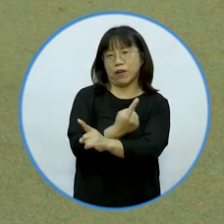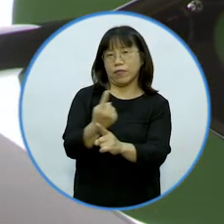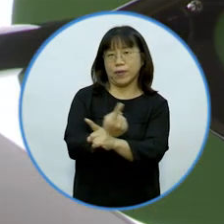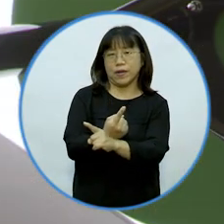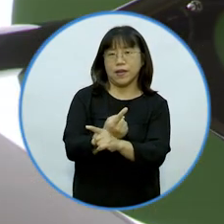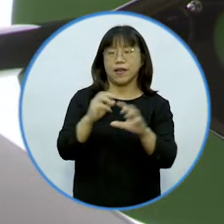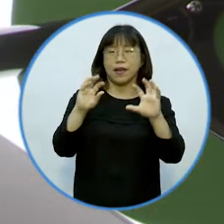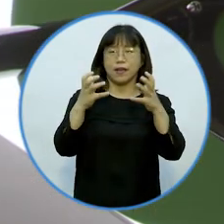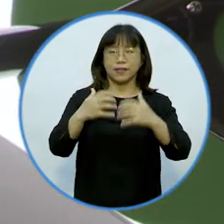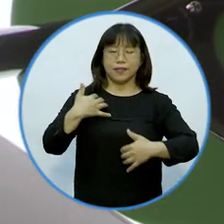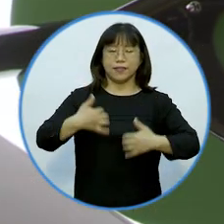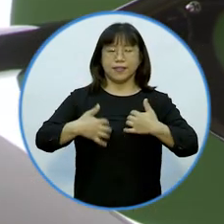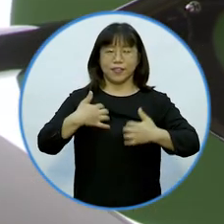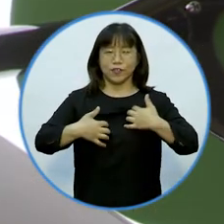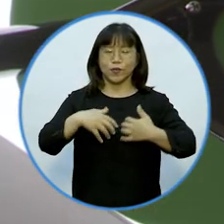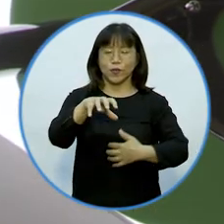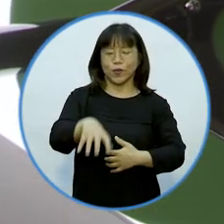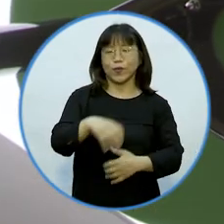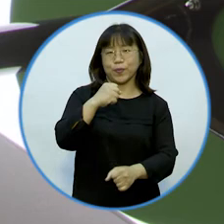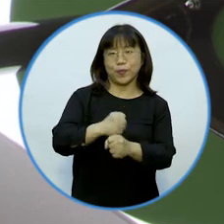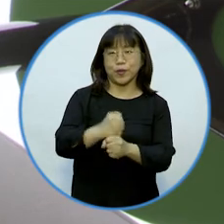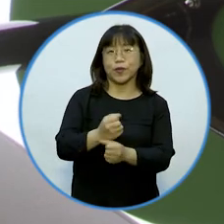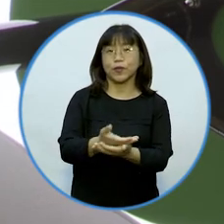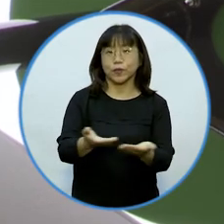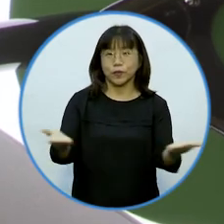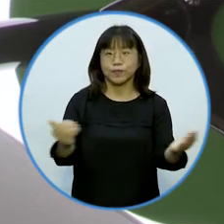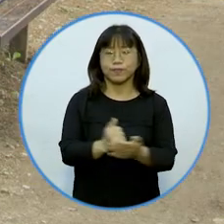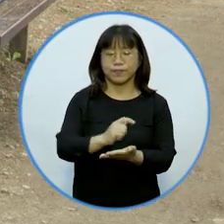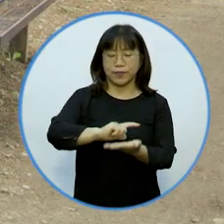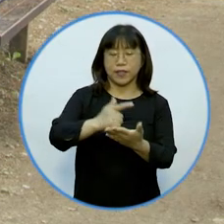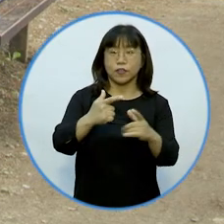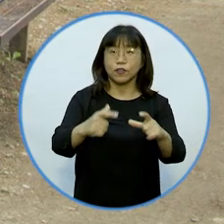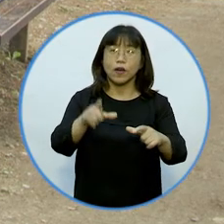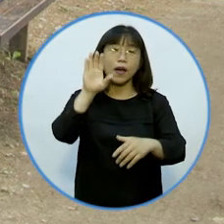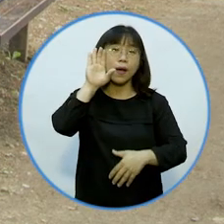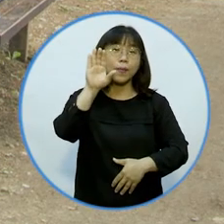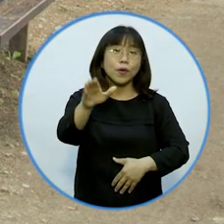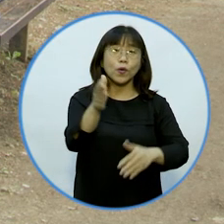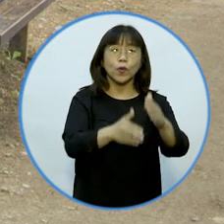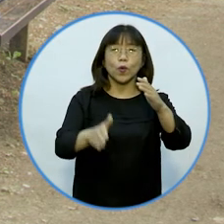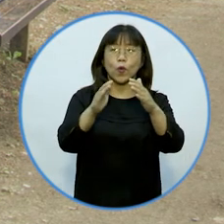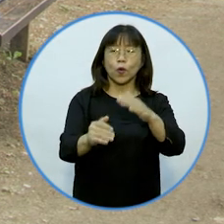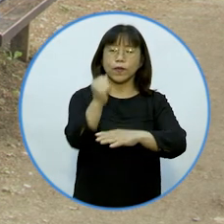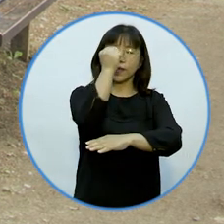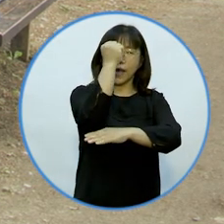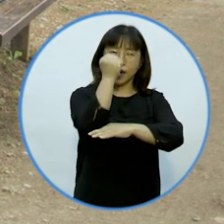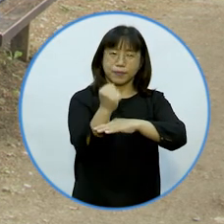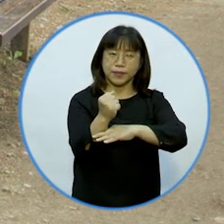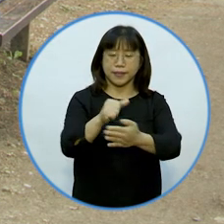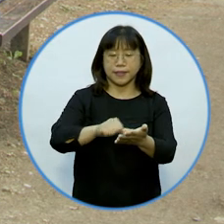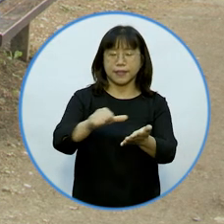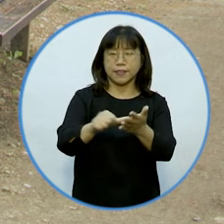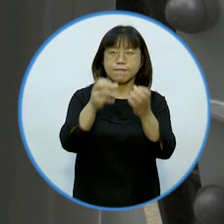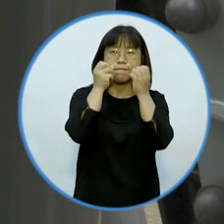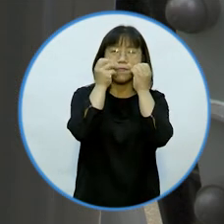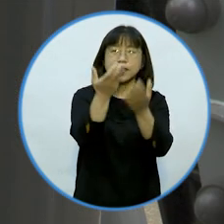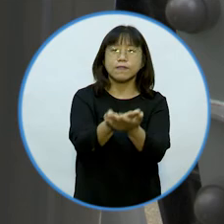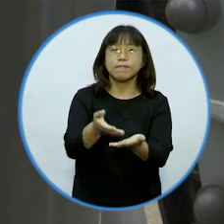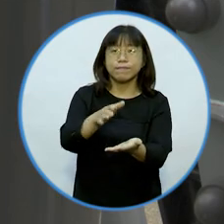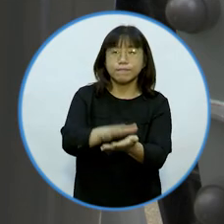안전하고 즐겁게 뛰어놀 수 있는 환경을 마련했습니다. 강서구는 앞으로도 공원 내 낡은 시설을